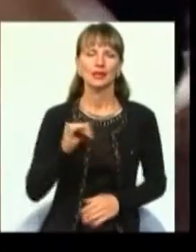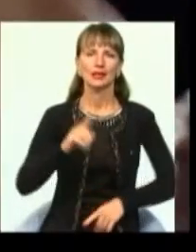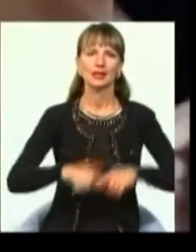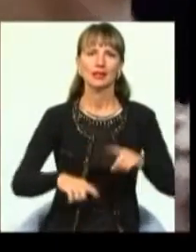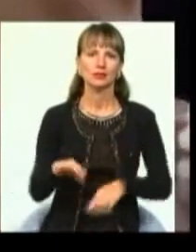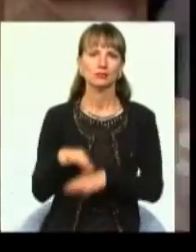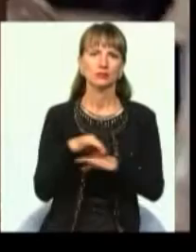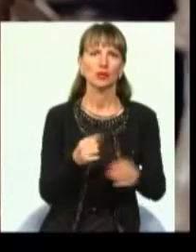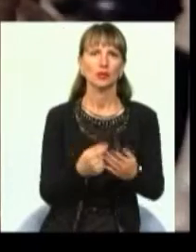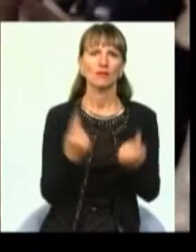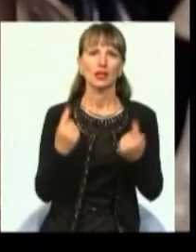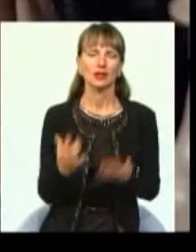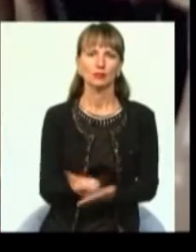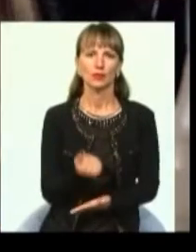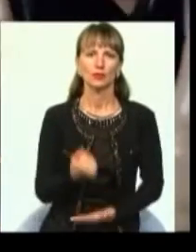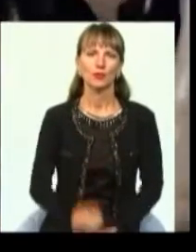до великих перемог.